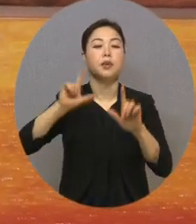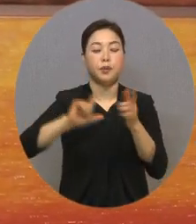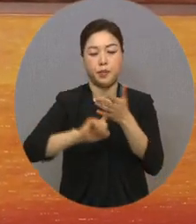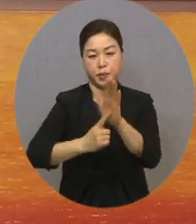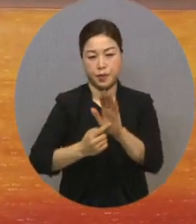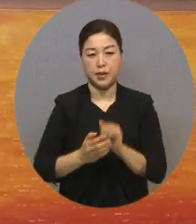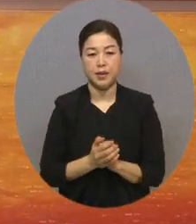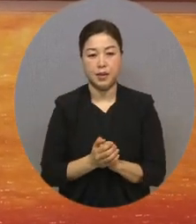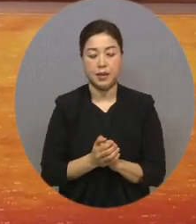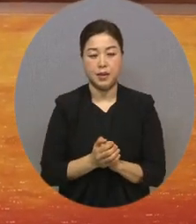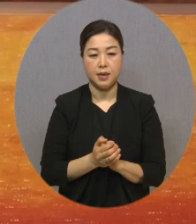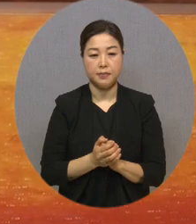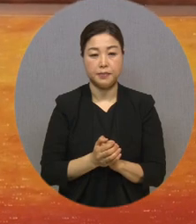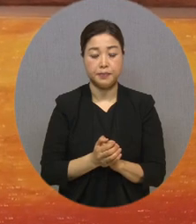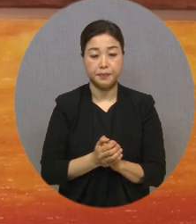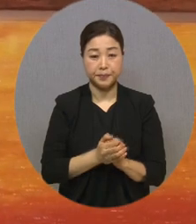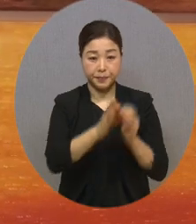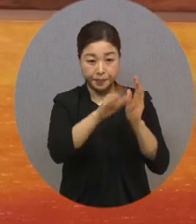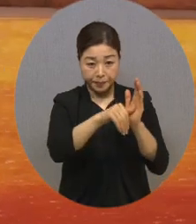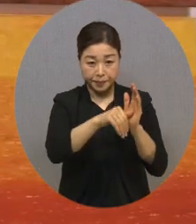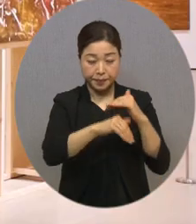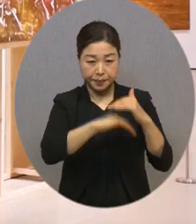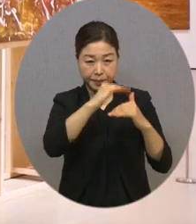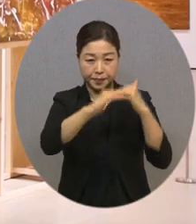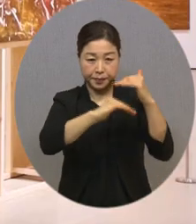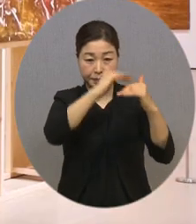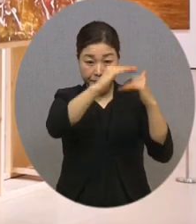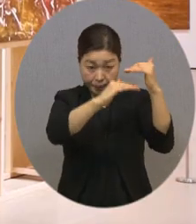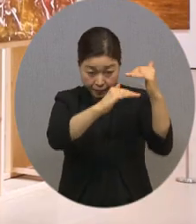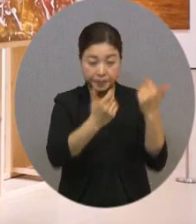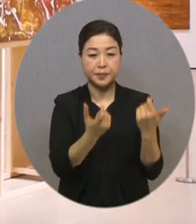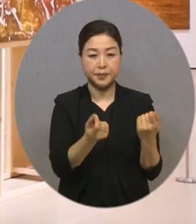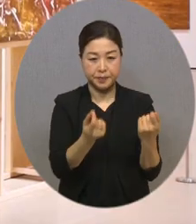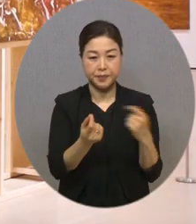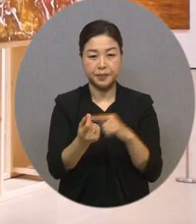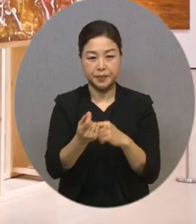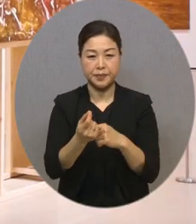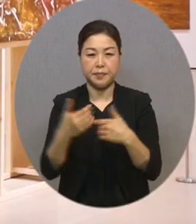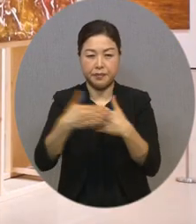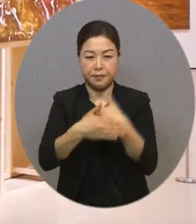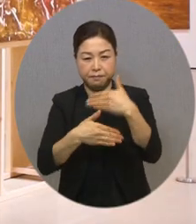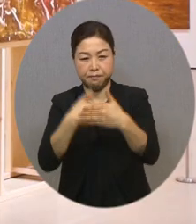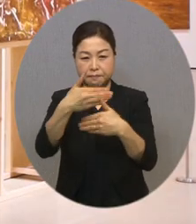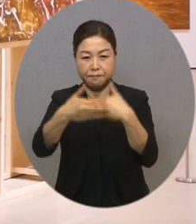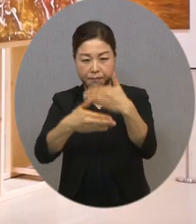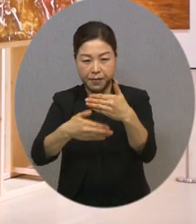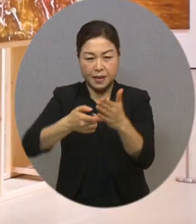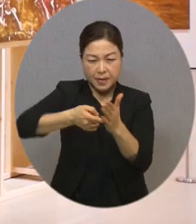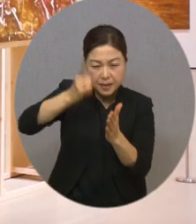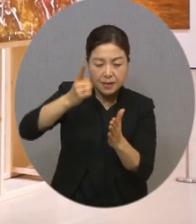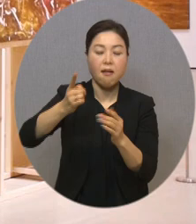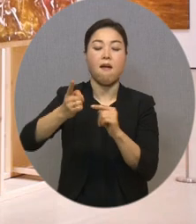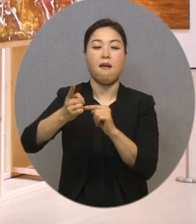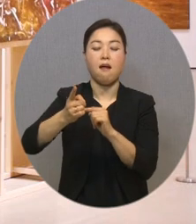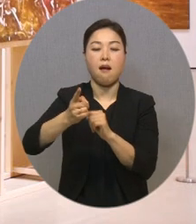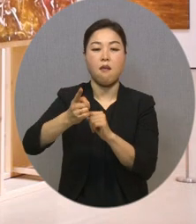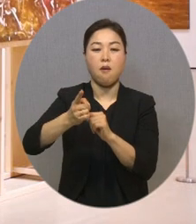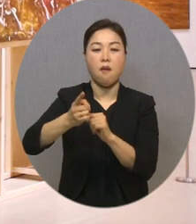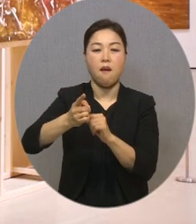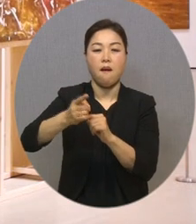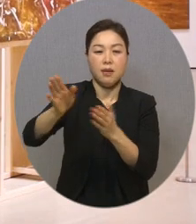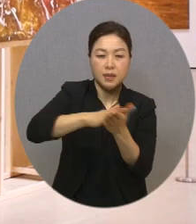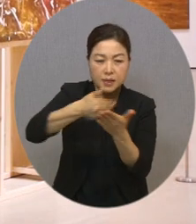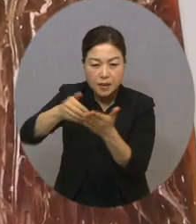시간의 흔적처럼 켜켜이 쌓인 유화물감은 긁어내고 새기고 파내며 내면으로 흐르는 폭포의